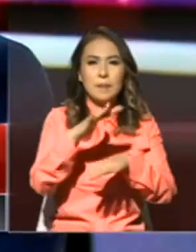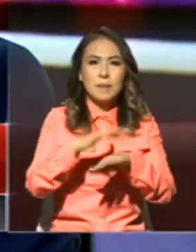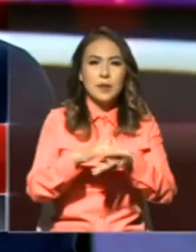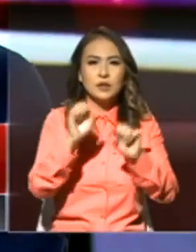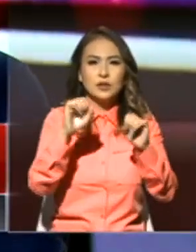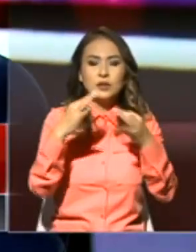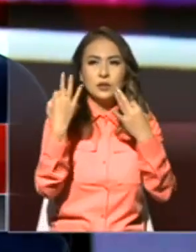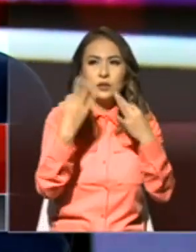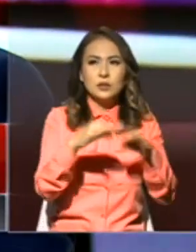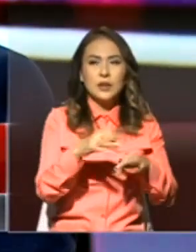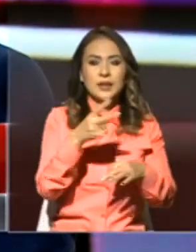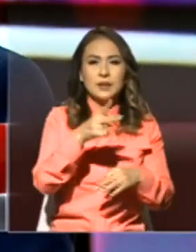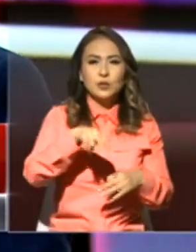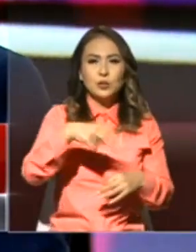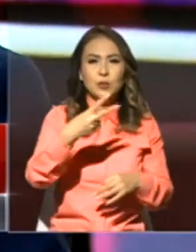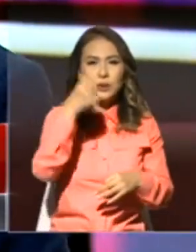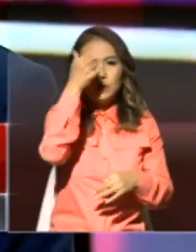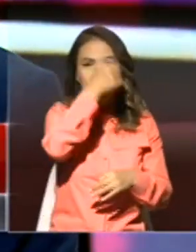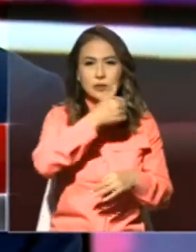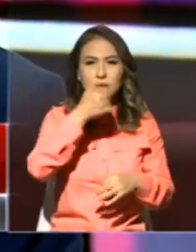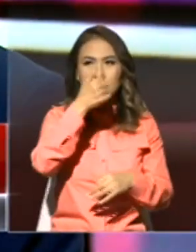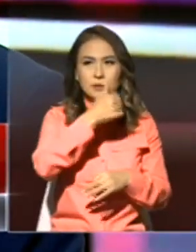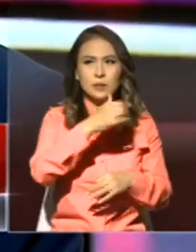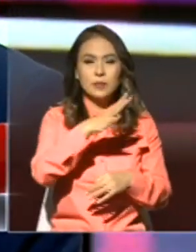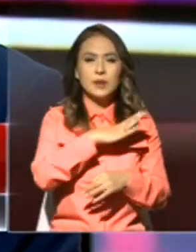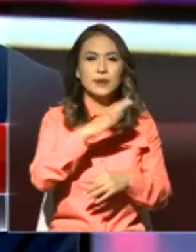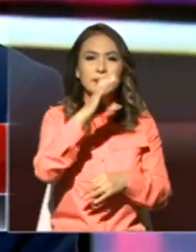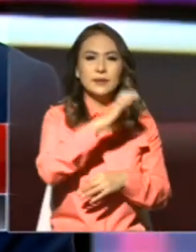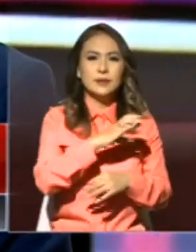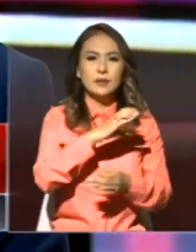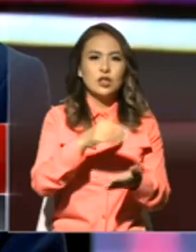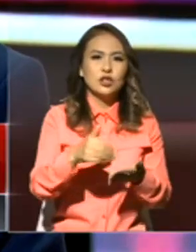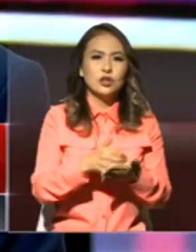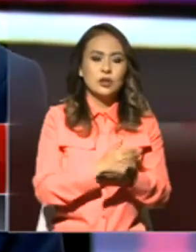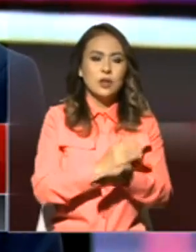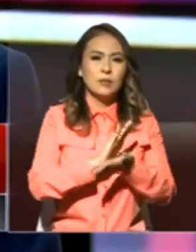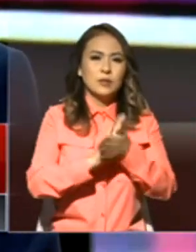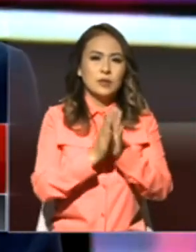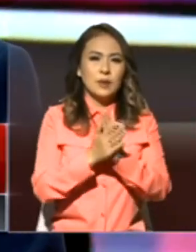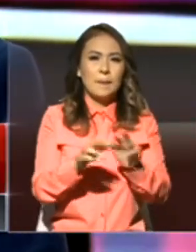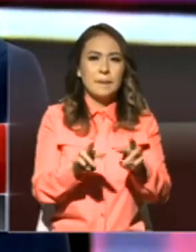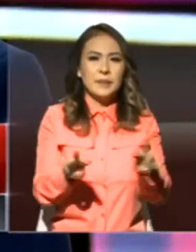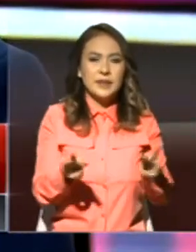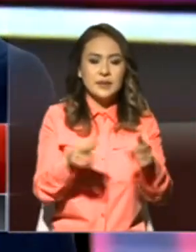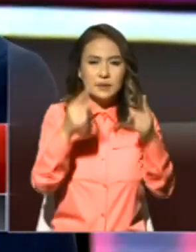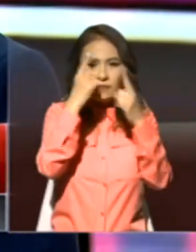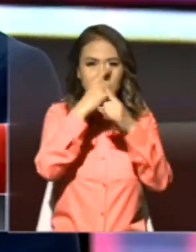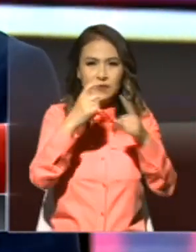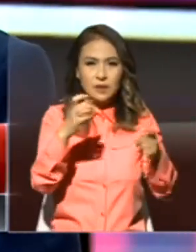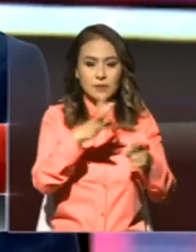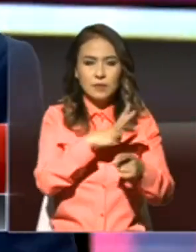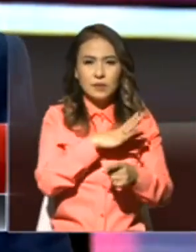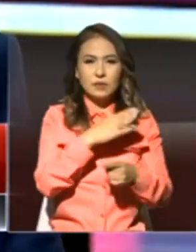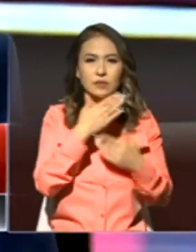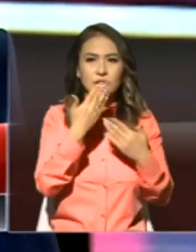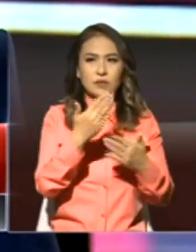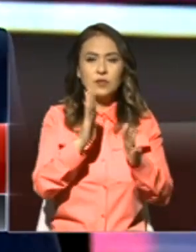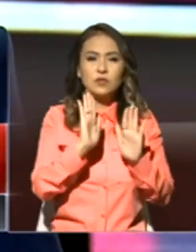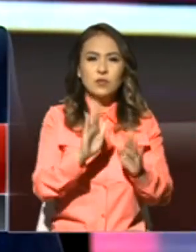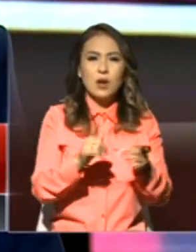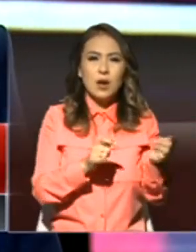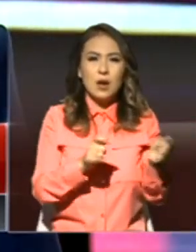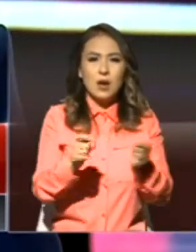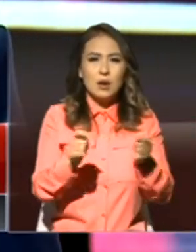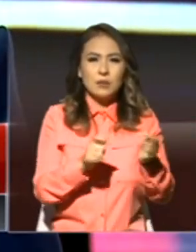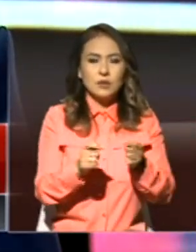бұрынғы. 2022 жылы қателеспесем 42 айында жаңа тұжырымдама шықты министрліктің. Сол кезде алды да бұл кісілер тек қана әкімшіліктің